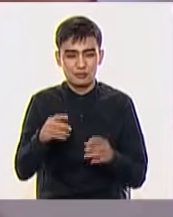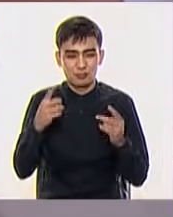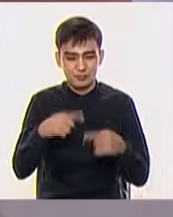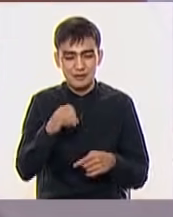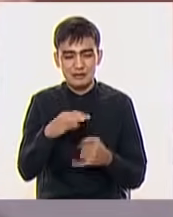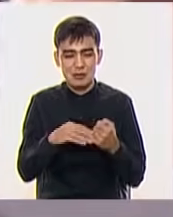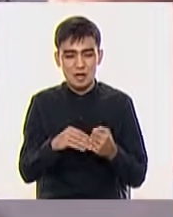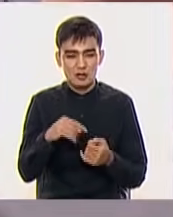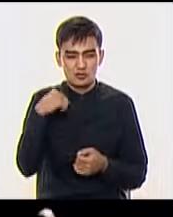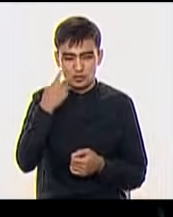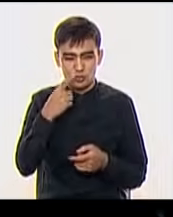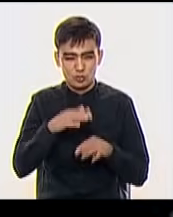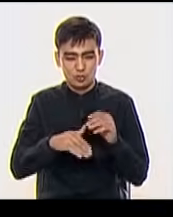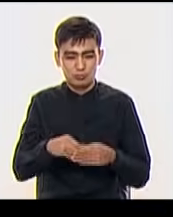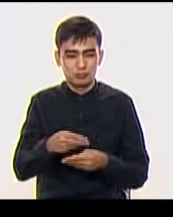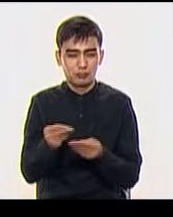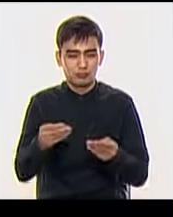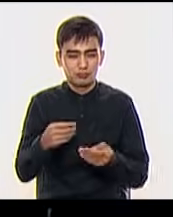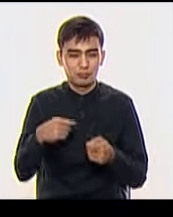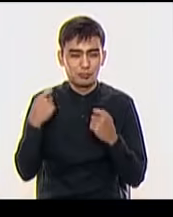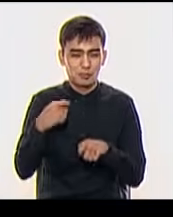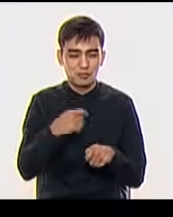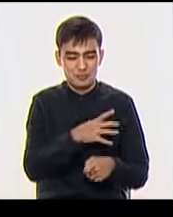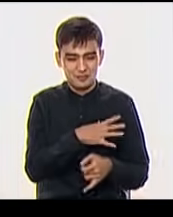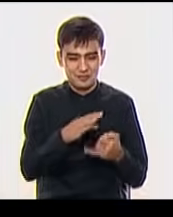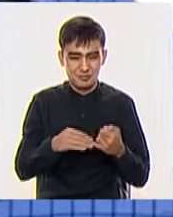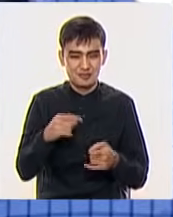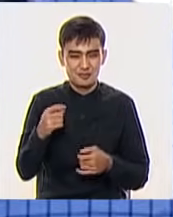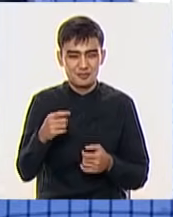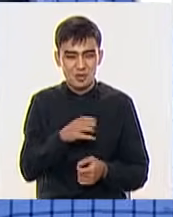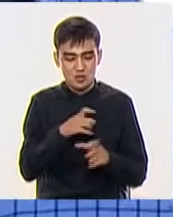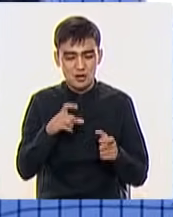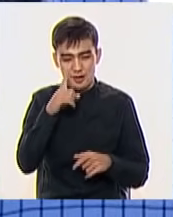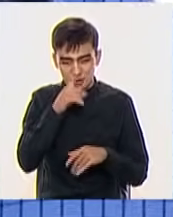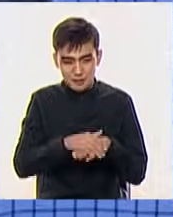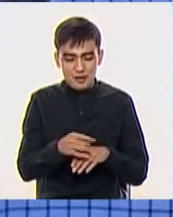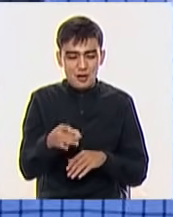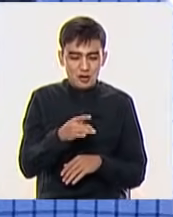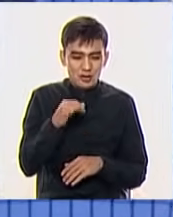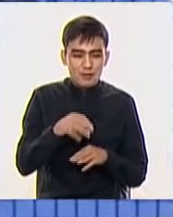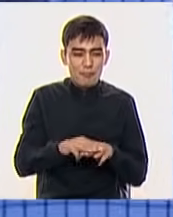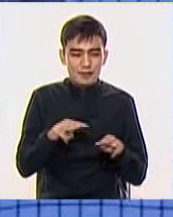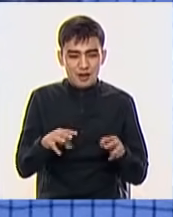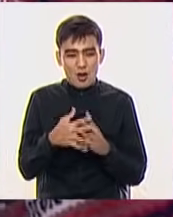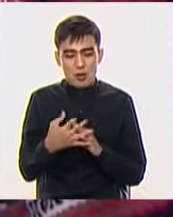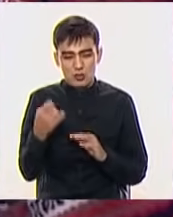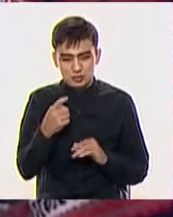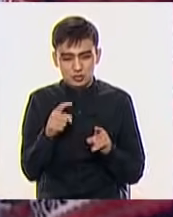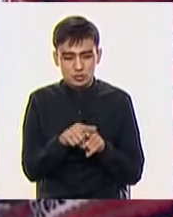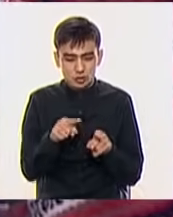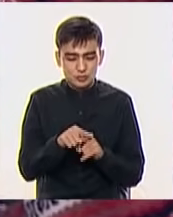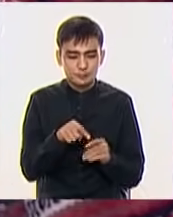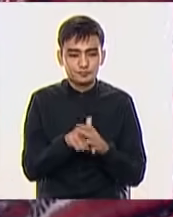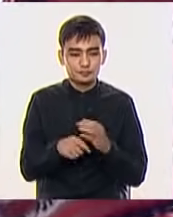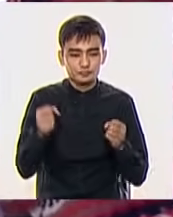руки. Люди говорят, что закидали письмами и жалобами районные и областные акиматы. Даже до Министерства сельского хозяйства дошли,